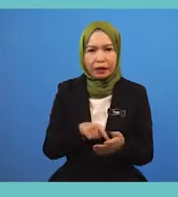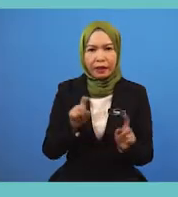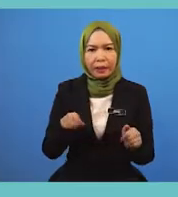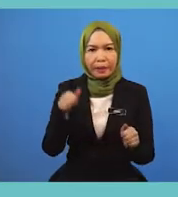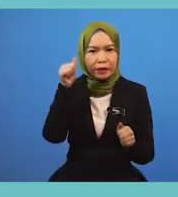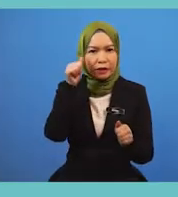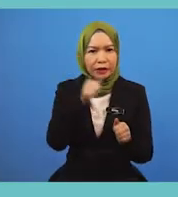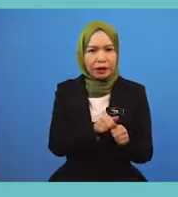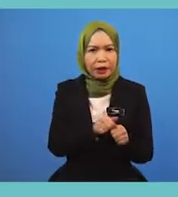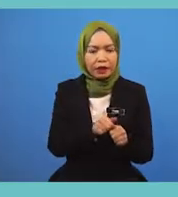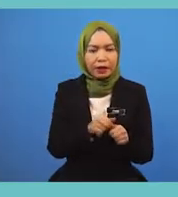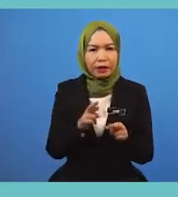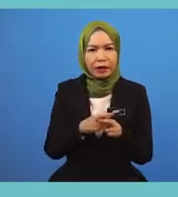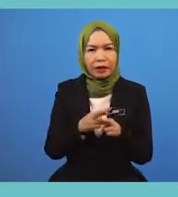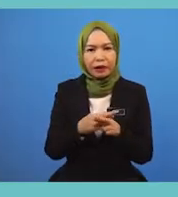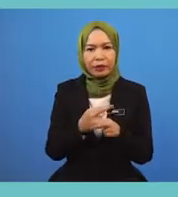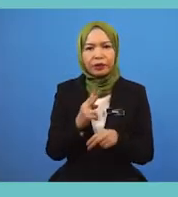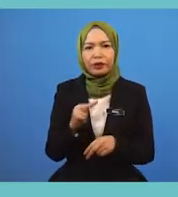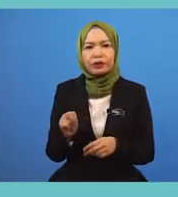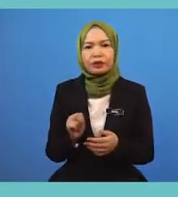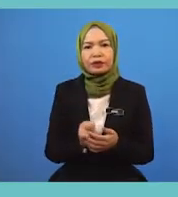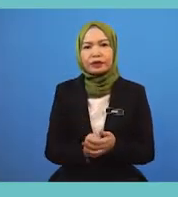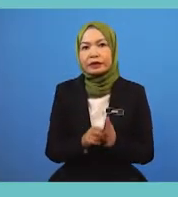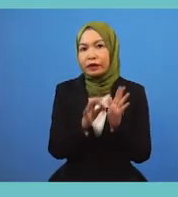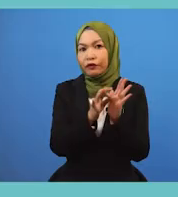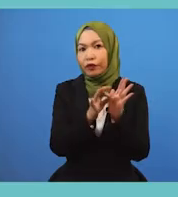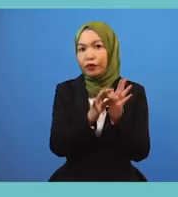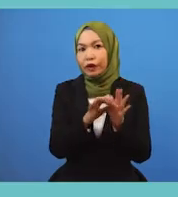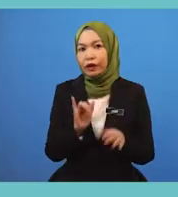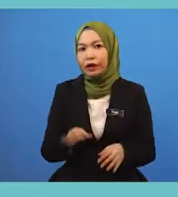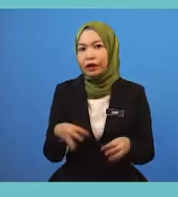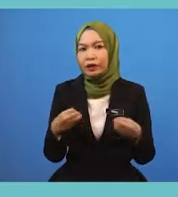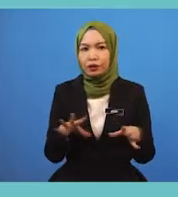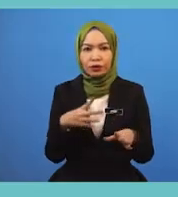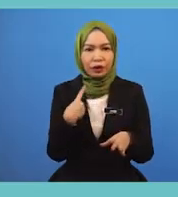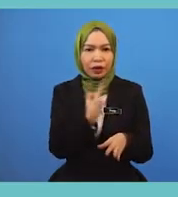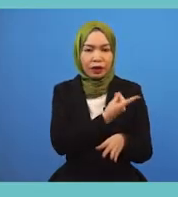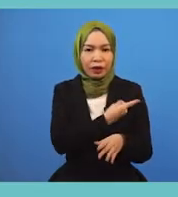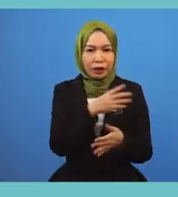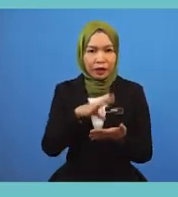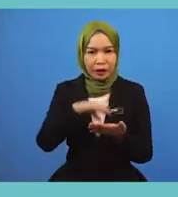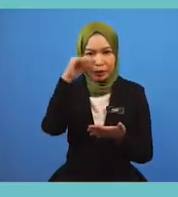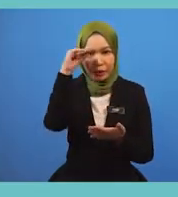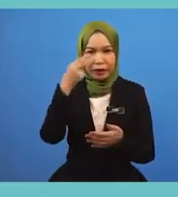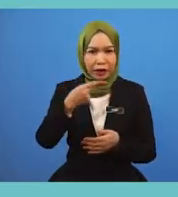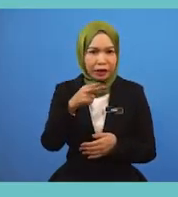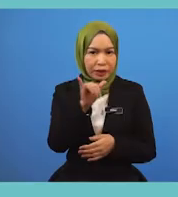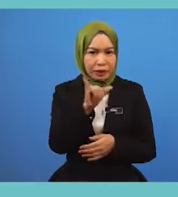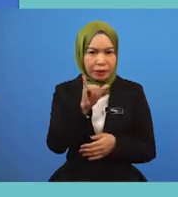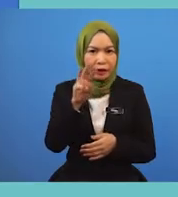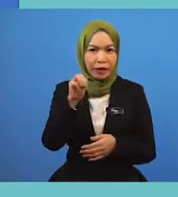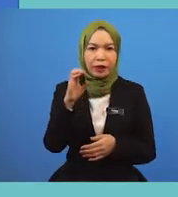ingat kembali rumus yang kita telah pelajari, iaitu H bersamaan dengan